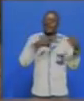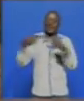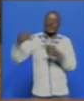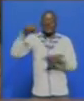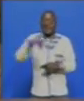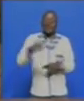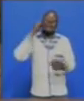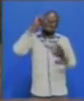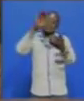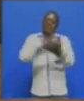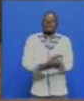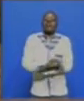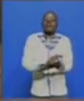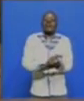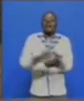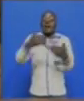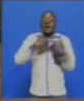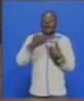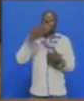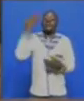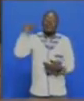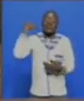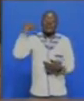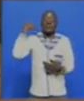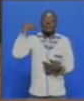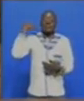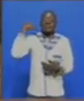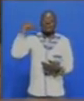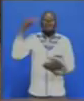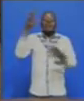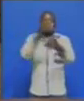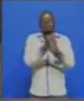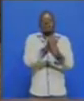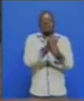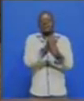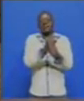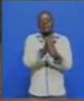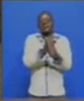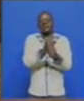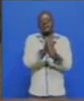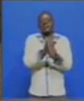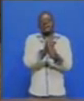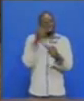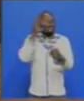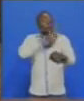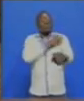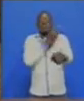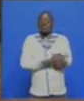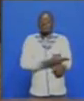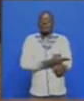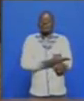femme qui avait été capturée portait une grossesse. Et